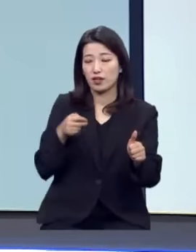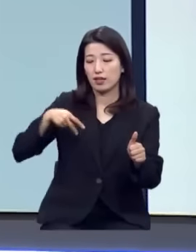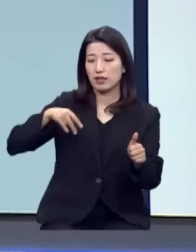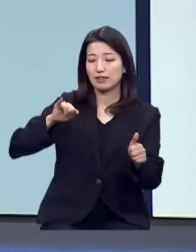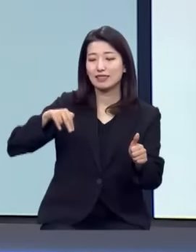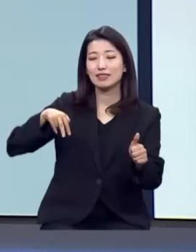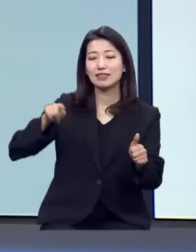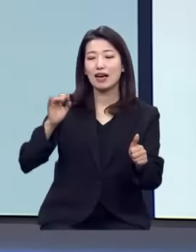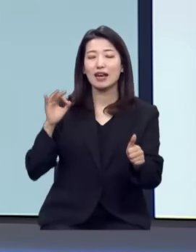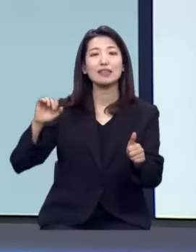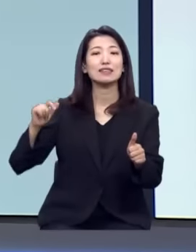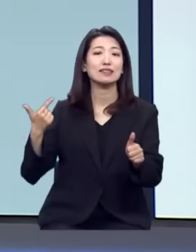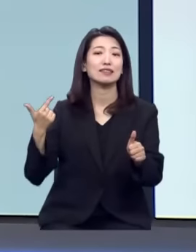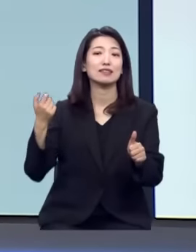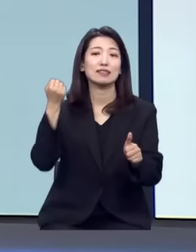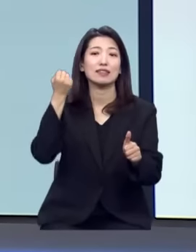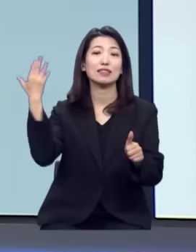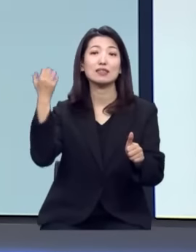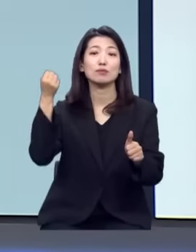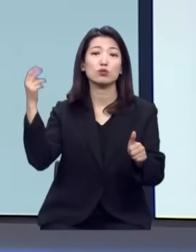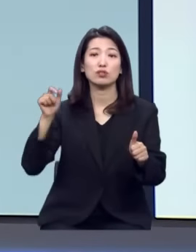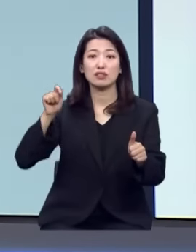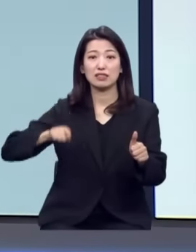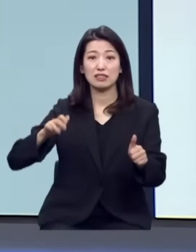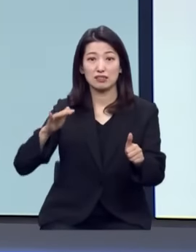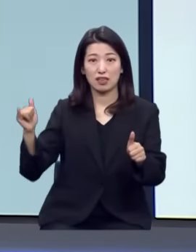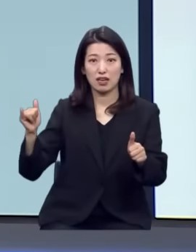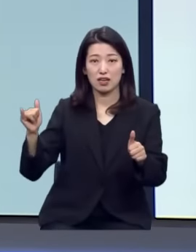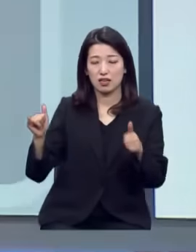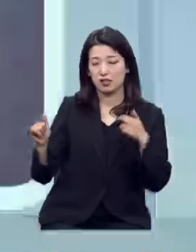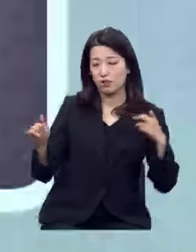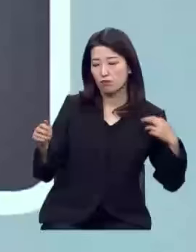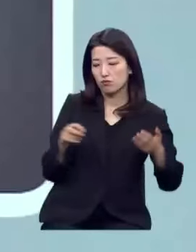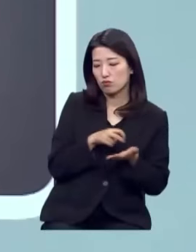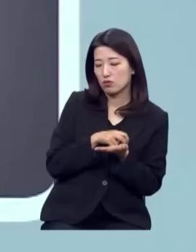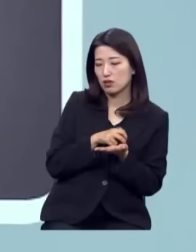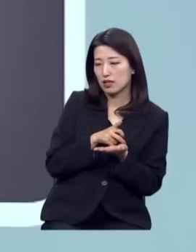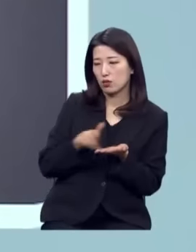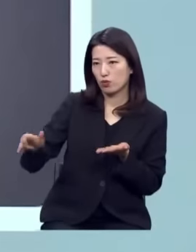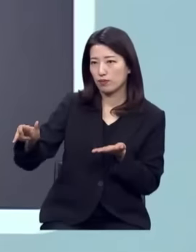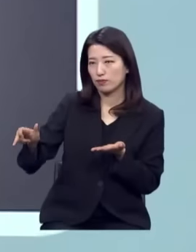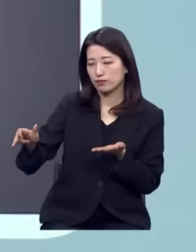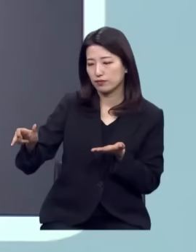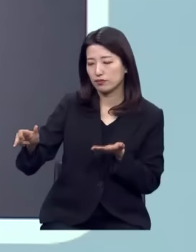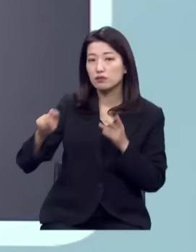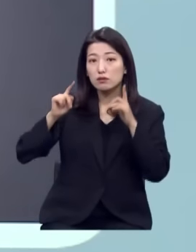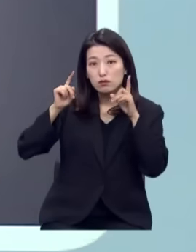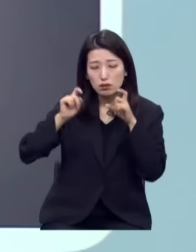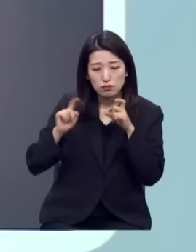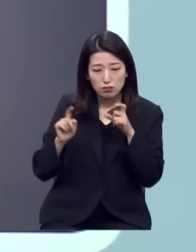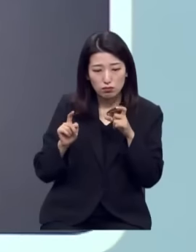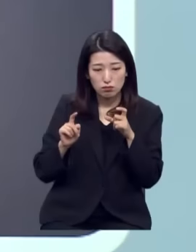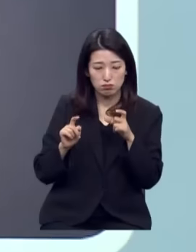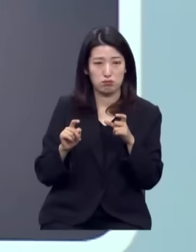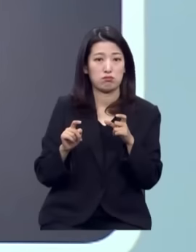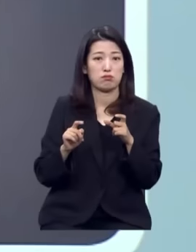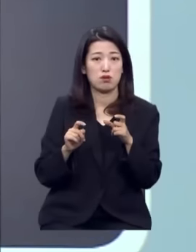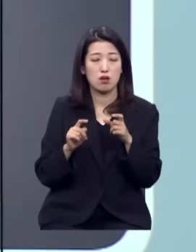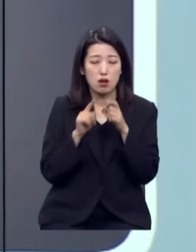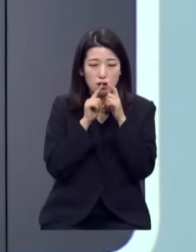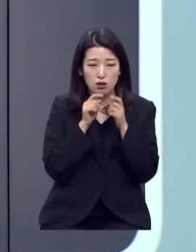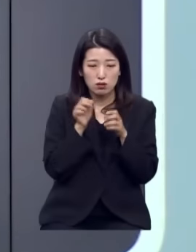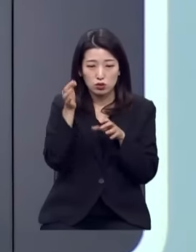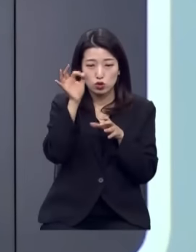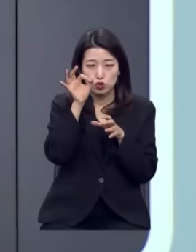뭘 보냈느냐이 사진을 보냈는데 사진이 폭탄이 폭탄입니다 근데 그냥 폭탄이